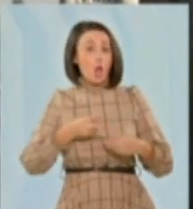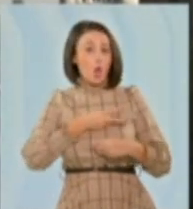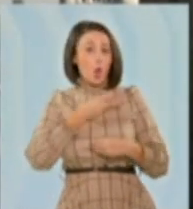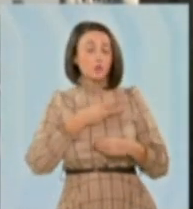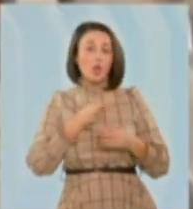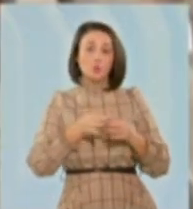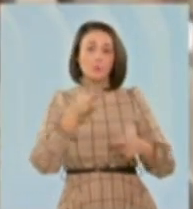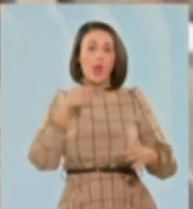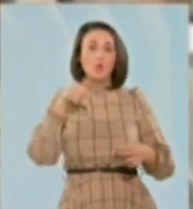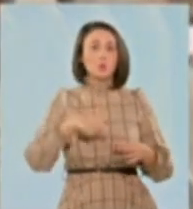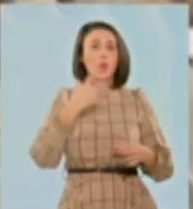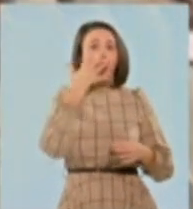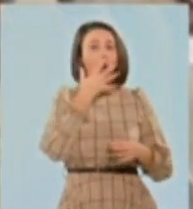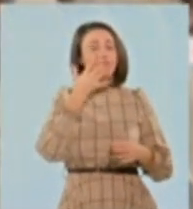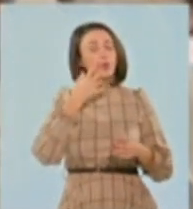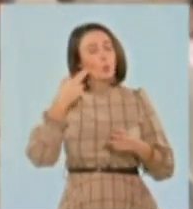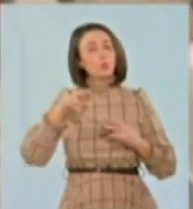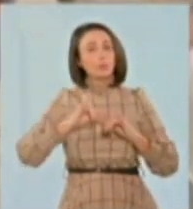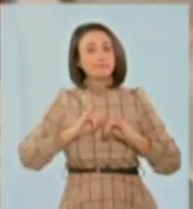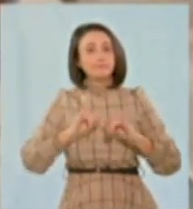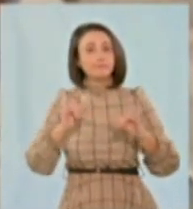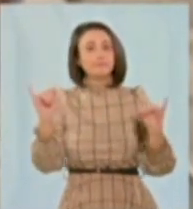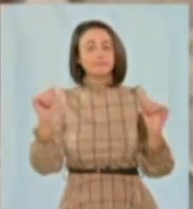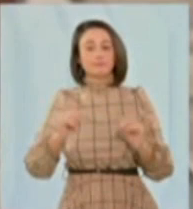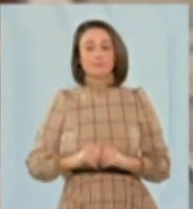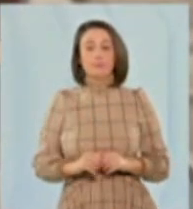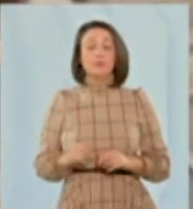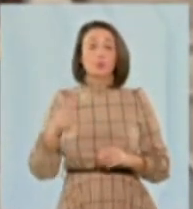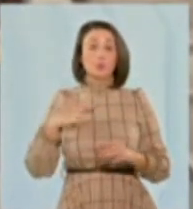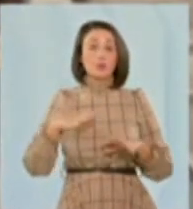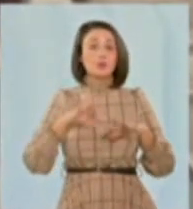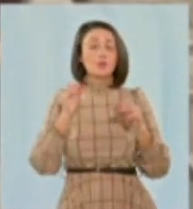tulpina sud-africană continuă să se răspândească și că sunt